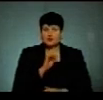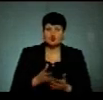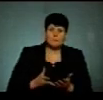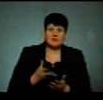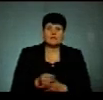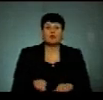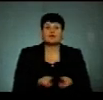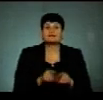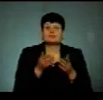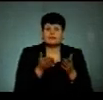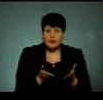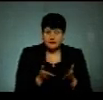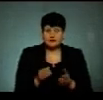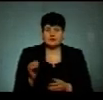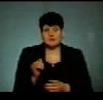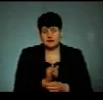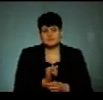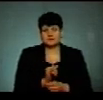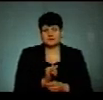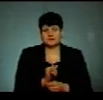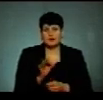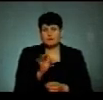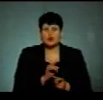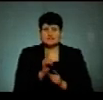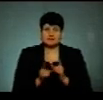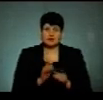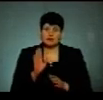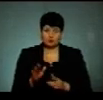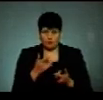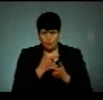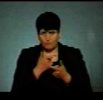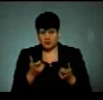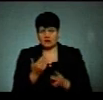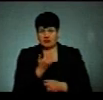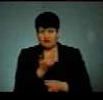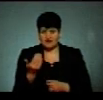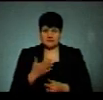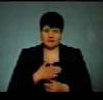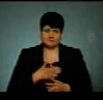платимо так, і, власне, про зміни будемо попереджати вас